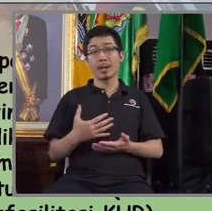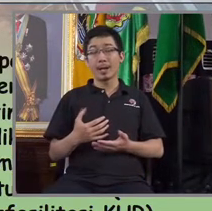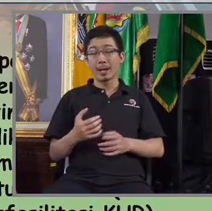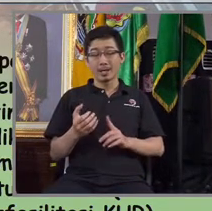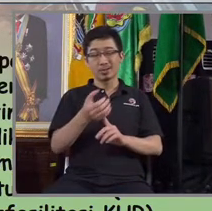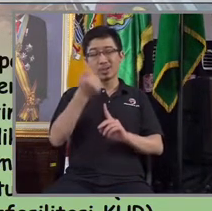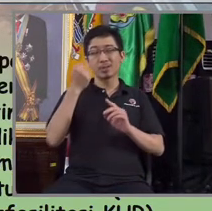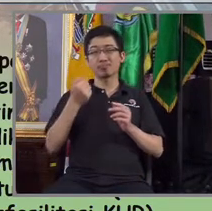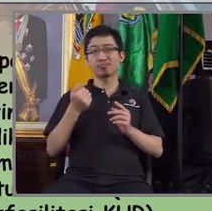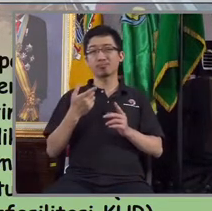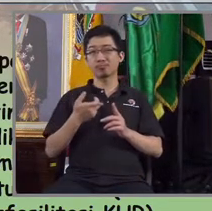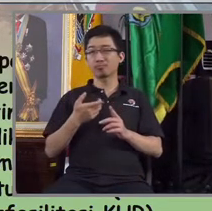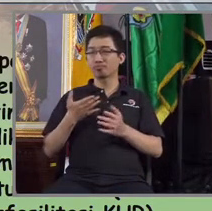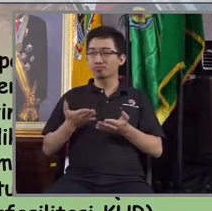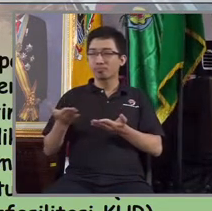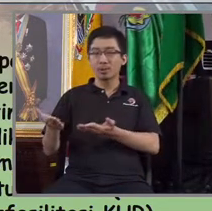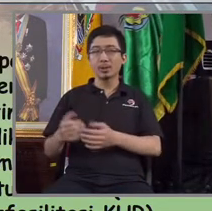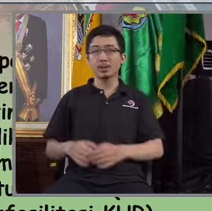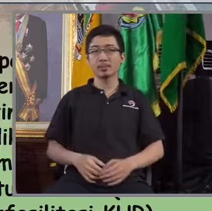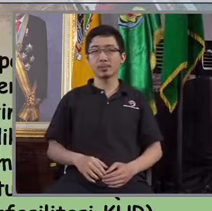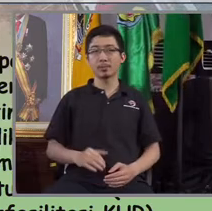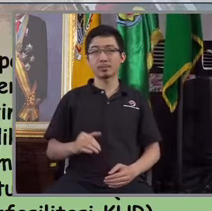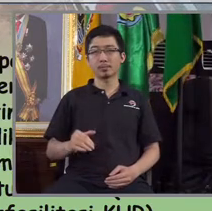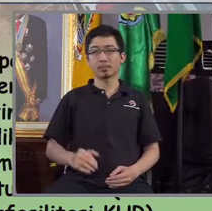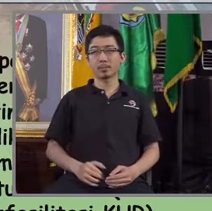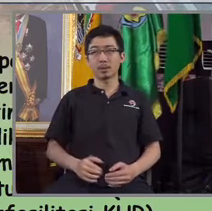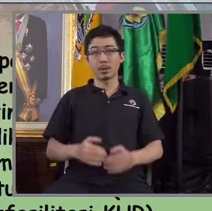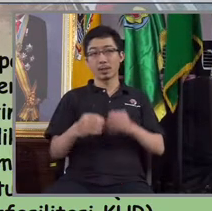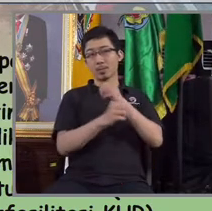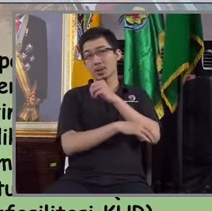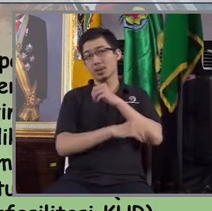Ibu Persani.